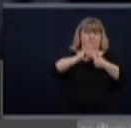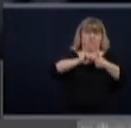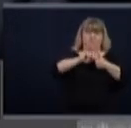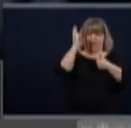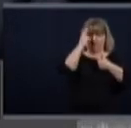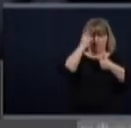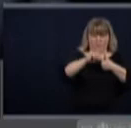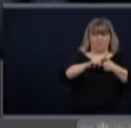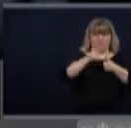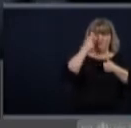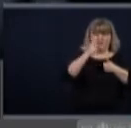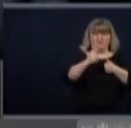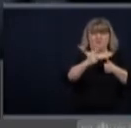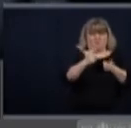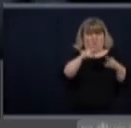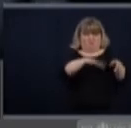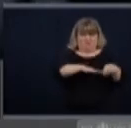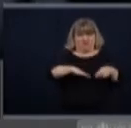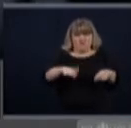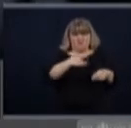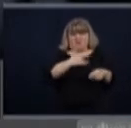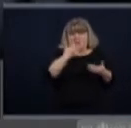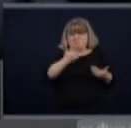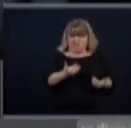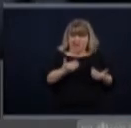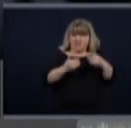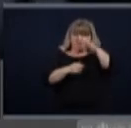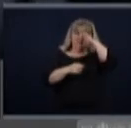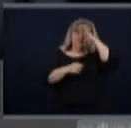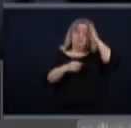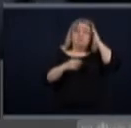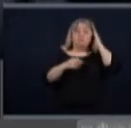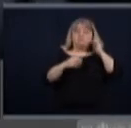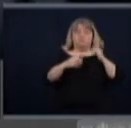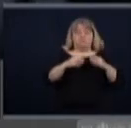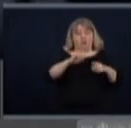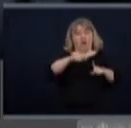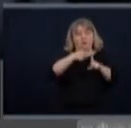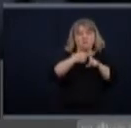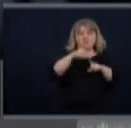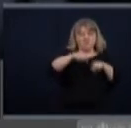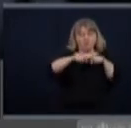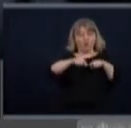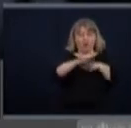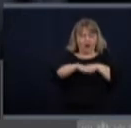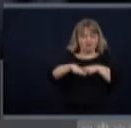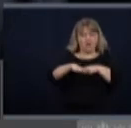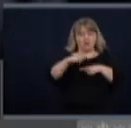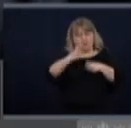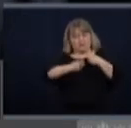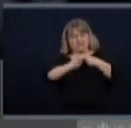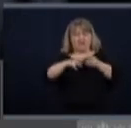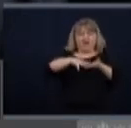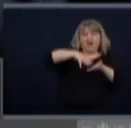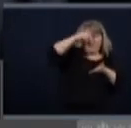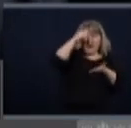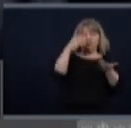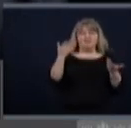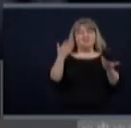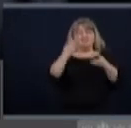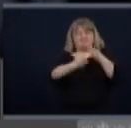enfants. C'est important, là, qu'on, surtout pour les enfants qui ont des difficultés d'apprentissage, que ces enfants-là